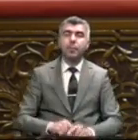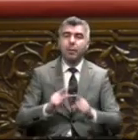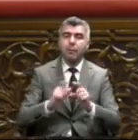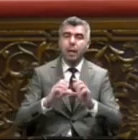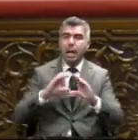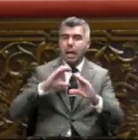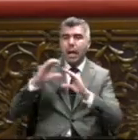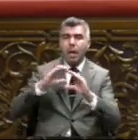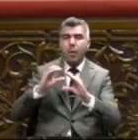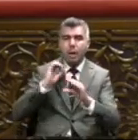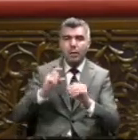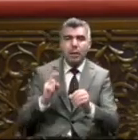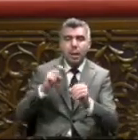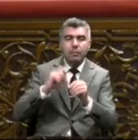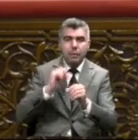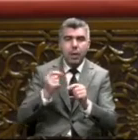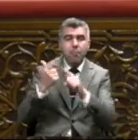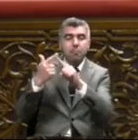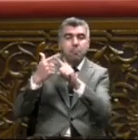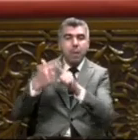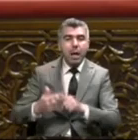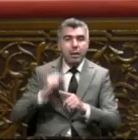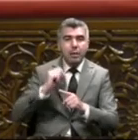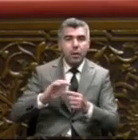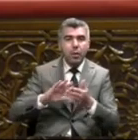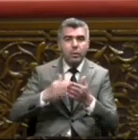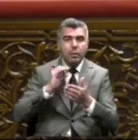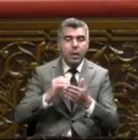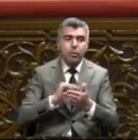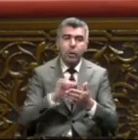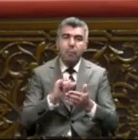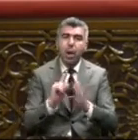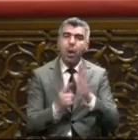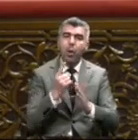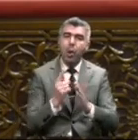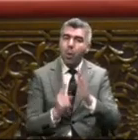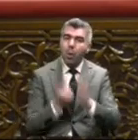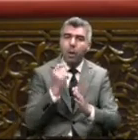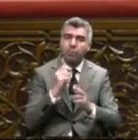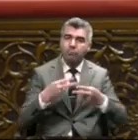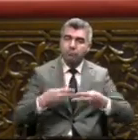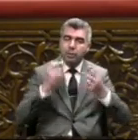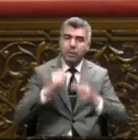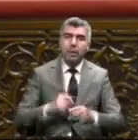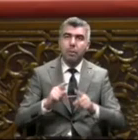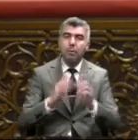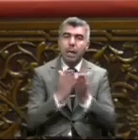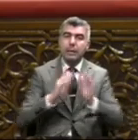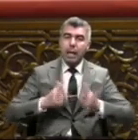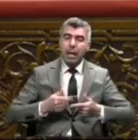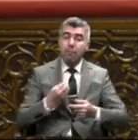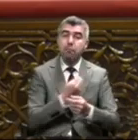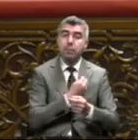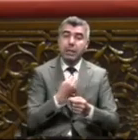الحوار الاجتماعي التكلفه الماليه للحوار الاجتماعي غير المسبوقه سير الحوارات القطاعيه في قطاع التعليم والصحه